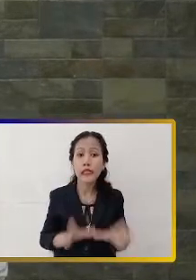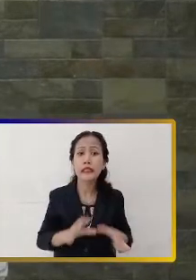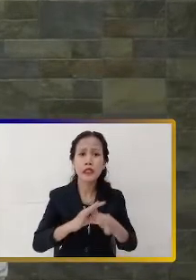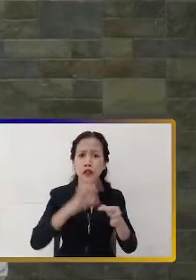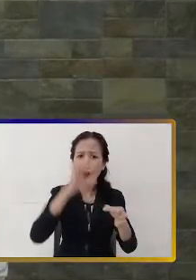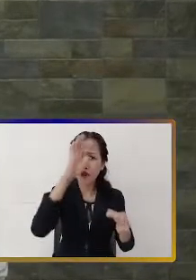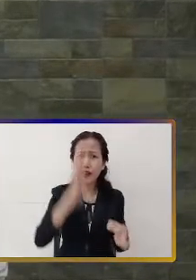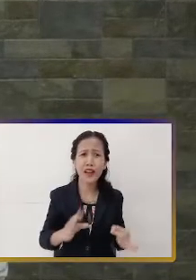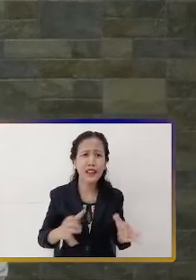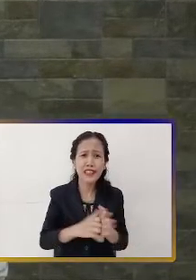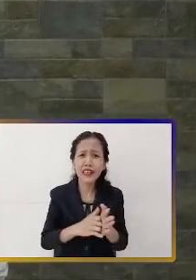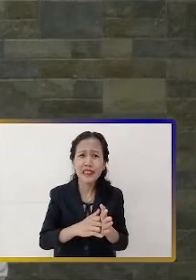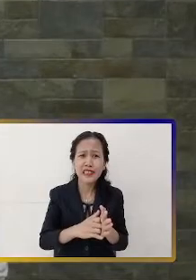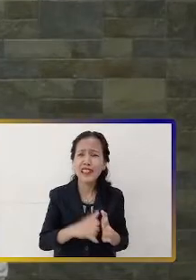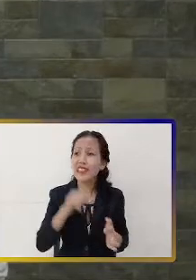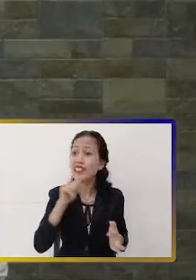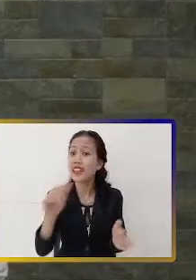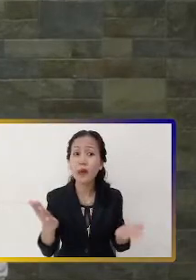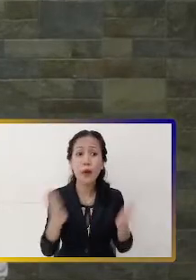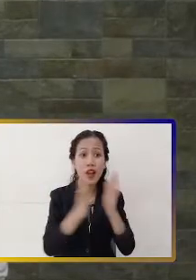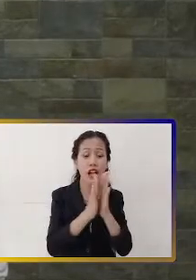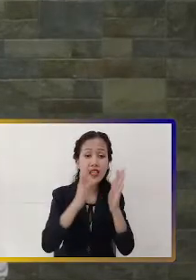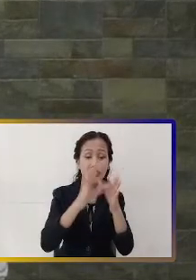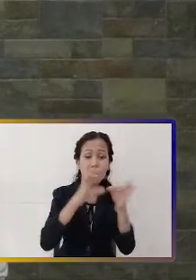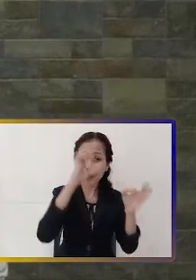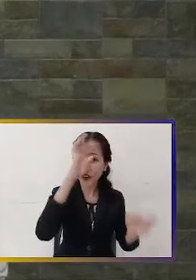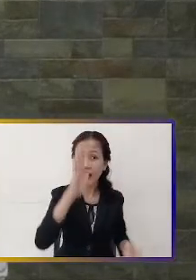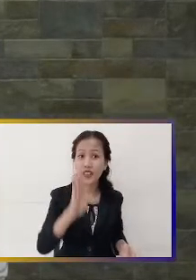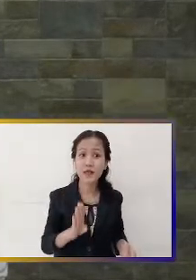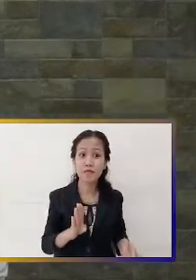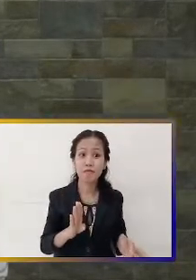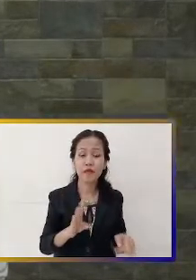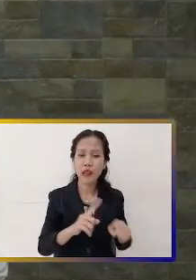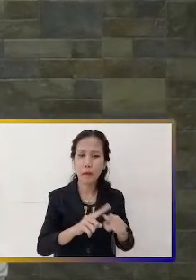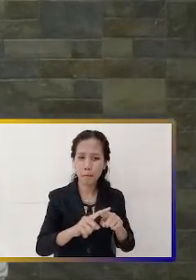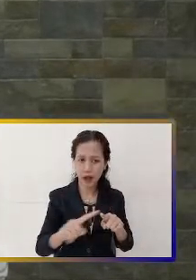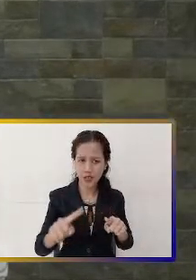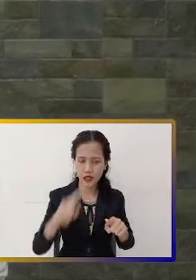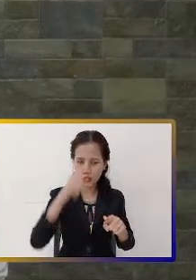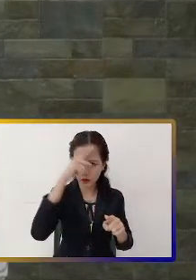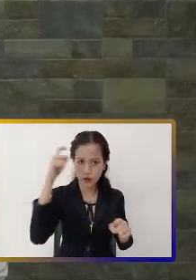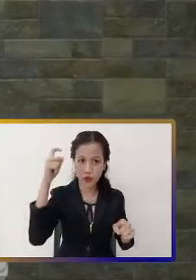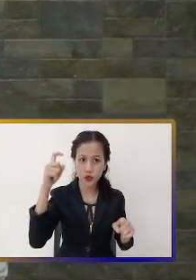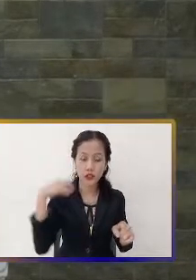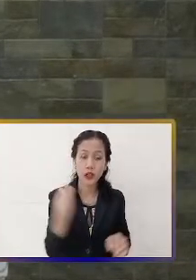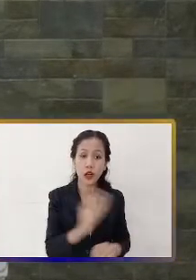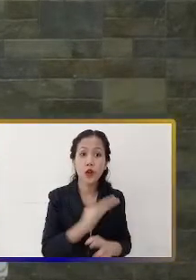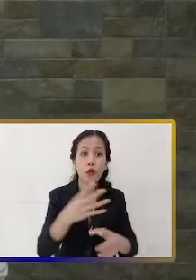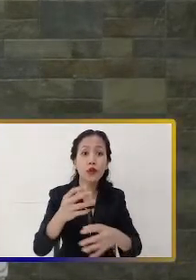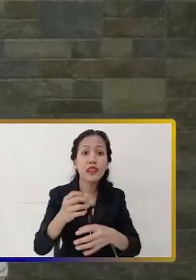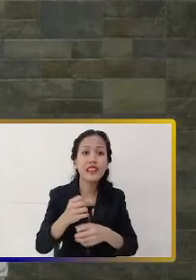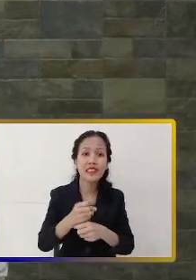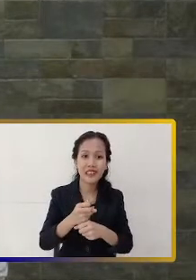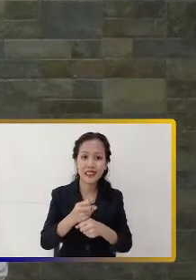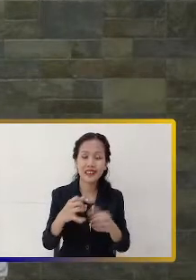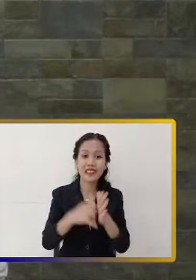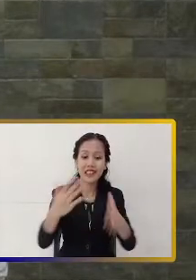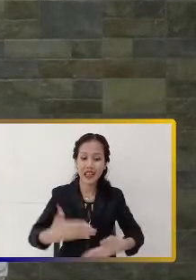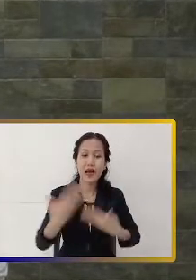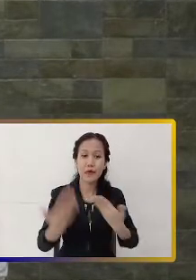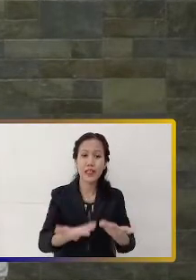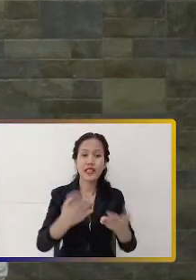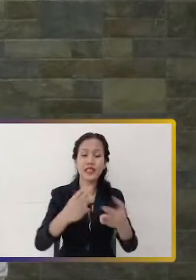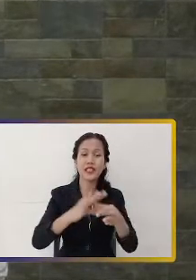naman po natin hiningi sa Panginoon. Pero sapagkat nakuha natin yung loob ng Diyos, when He